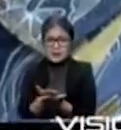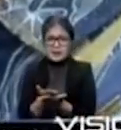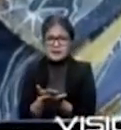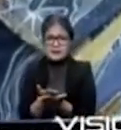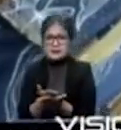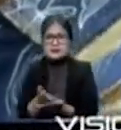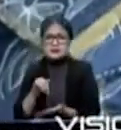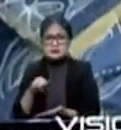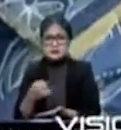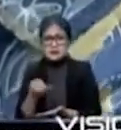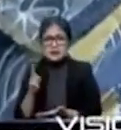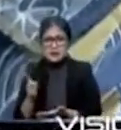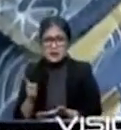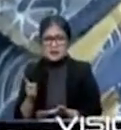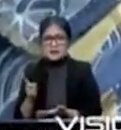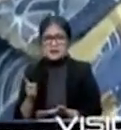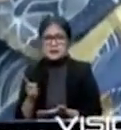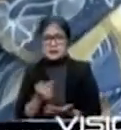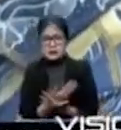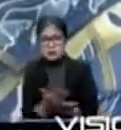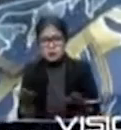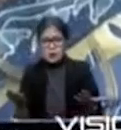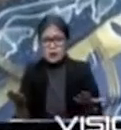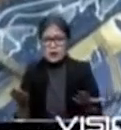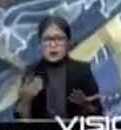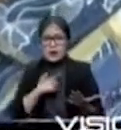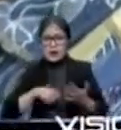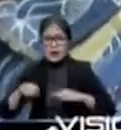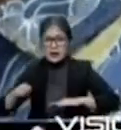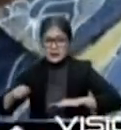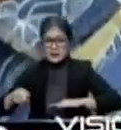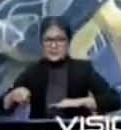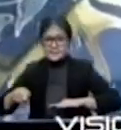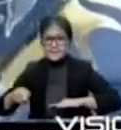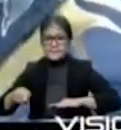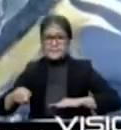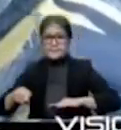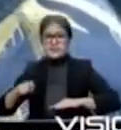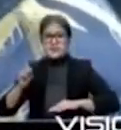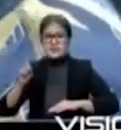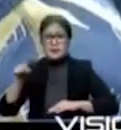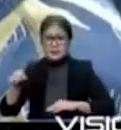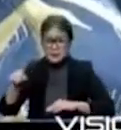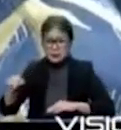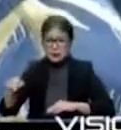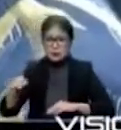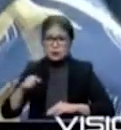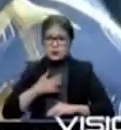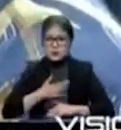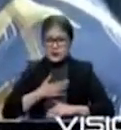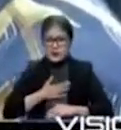dari para hakim-hakim itu. Nah, oleh karena itu,